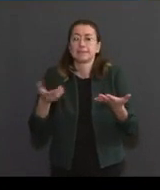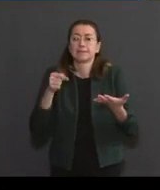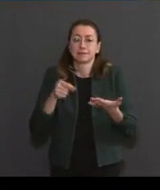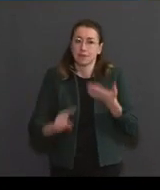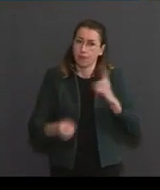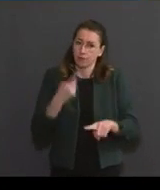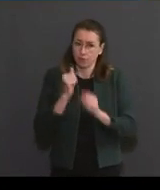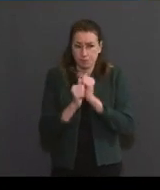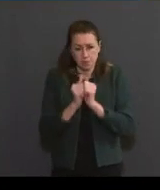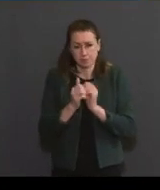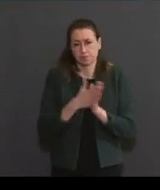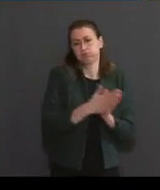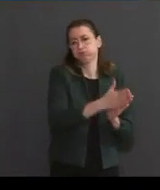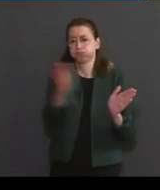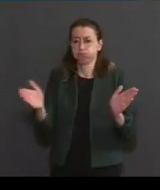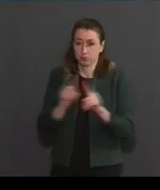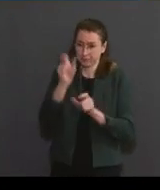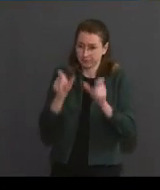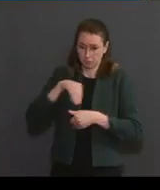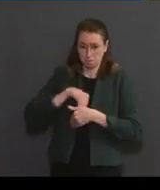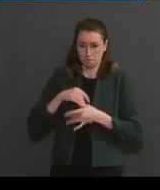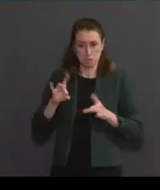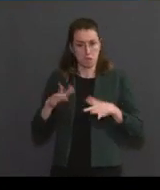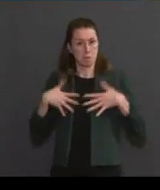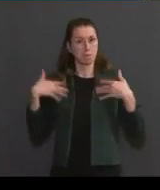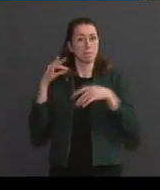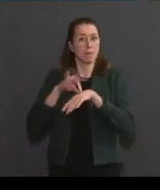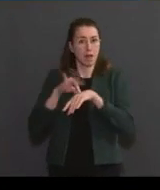supplémentaires et ainsi de lever le plus rapidement